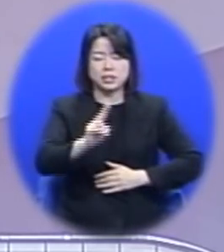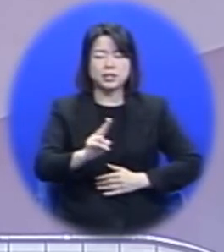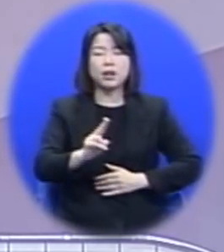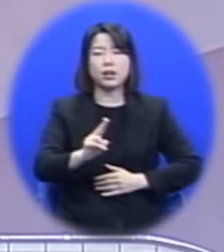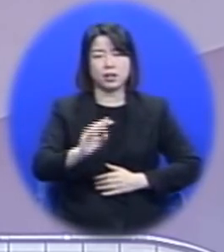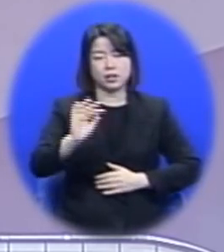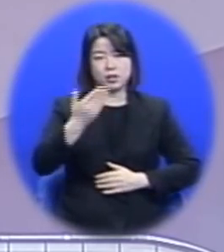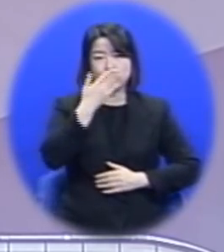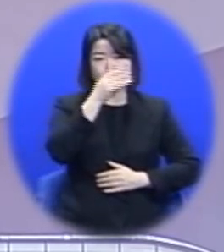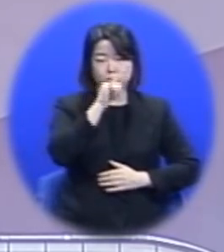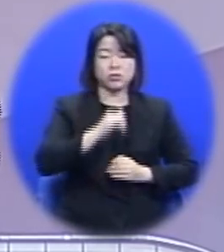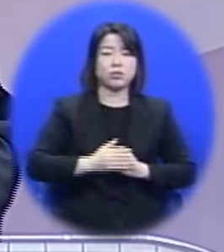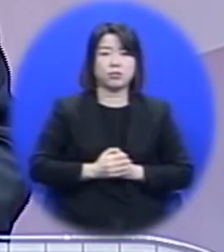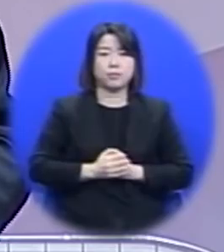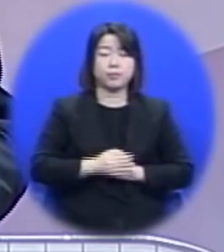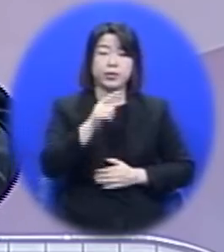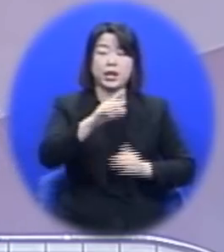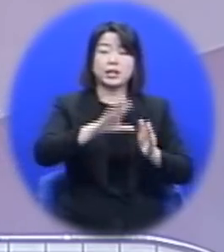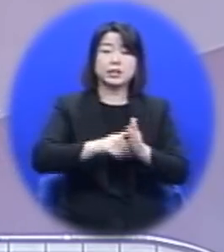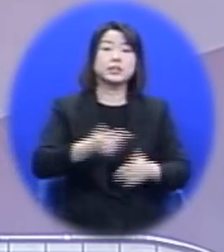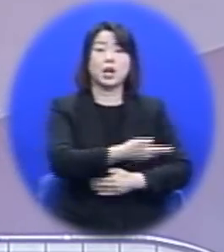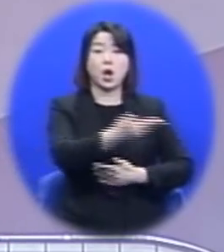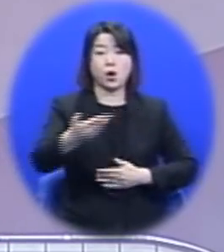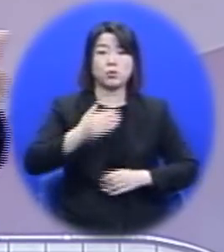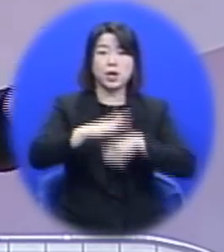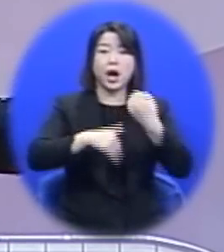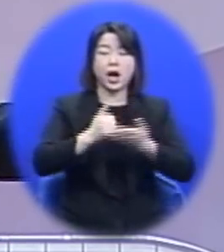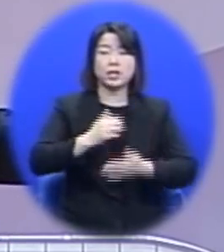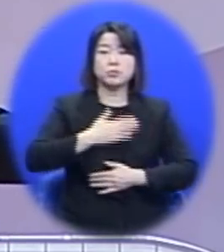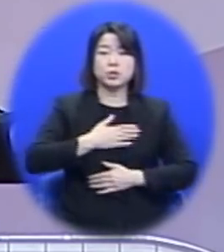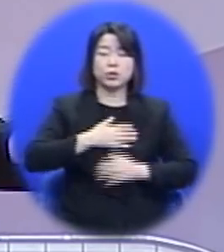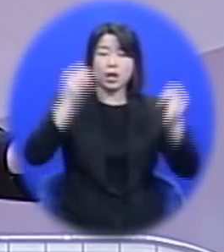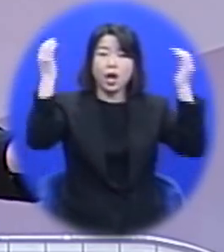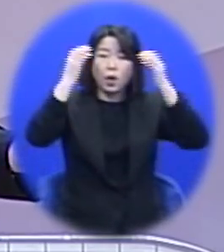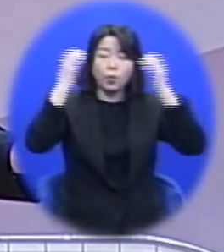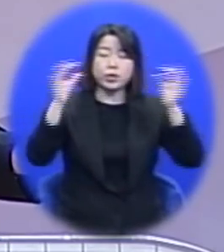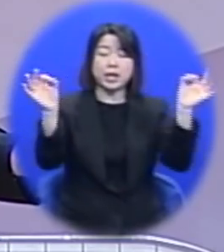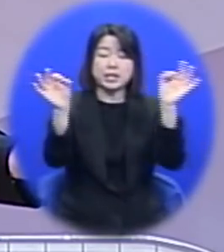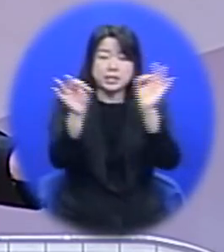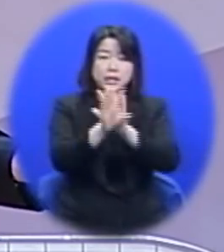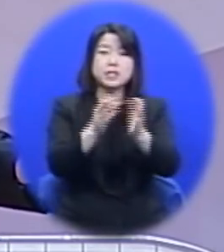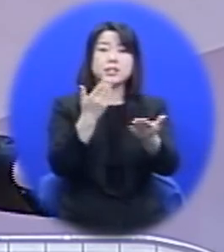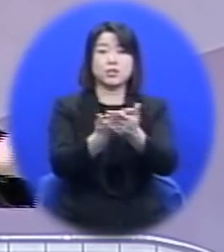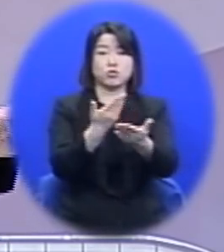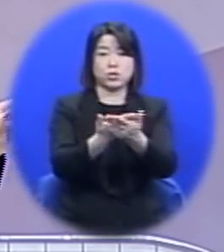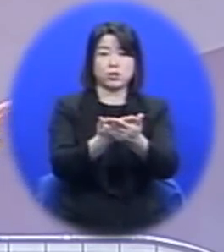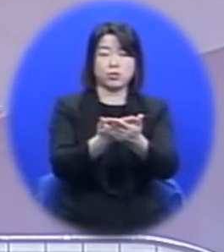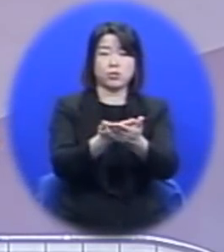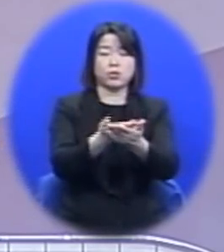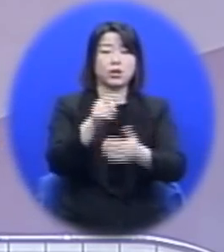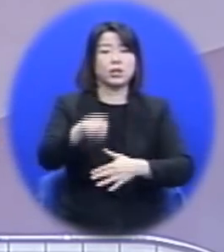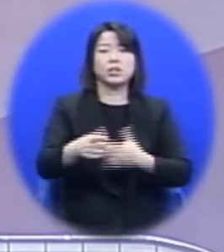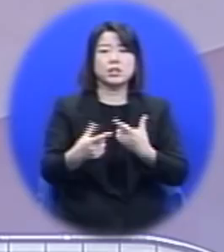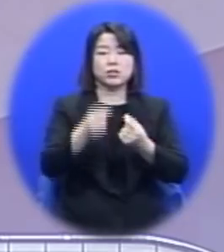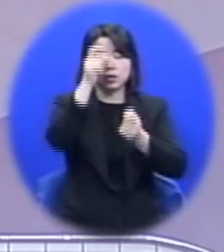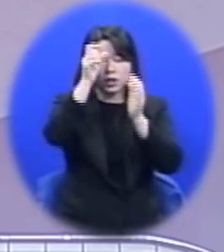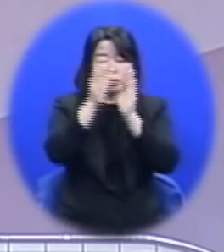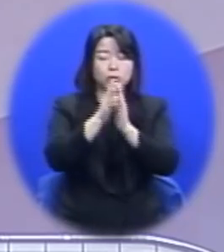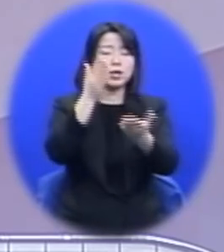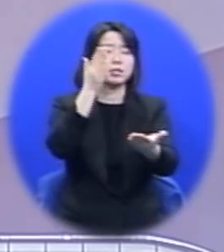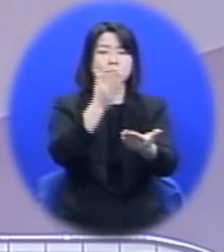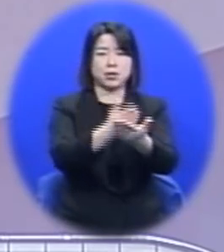있어요. 그때 여러분, 하나님 저에게 고난을 없애주세요. 그렇게 기도하지 마시기